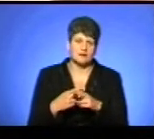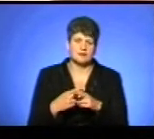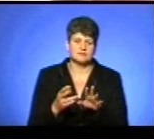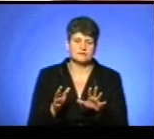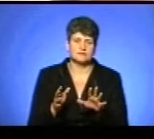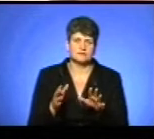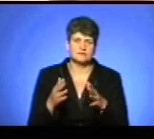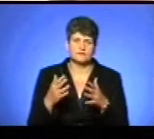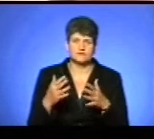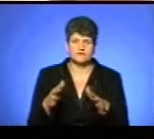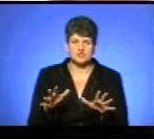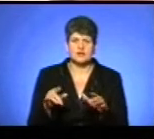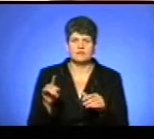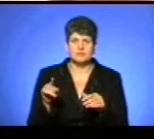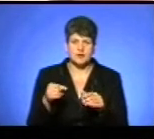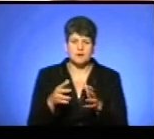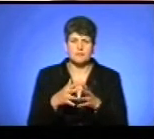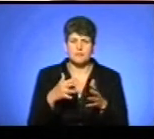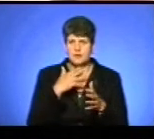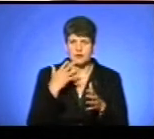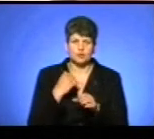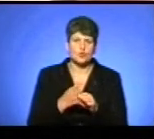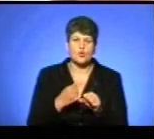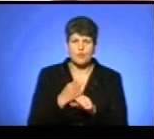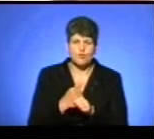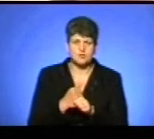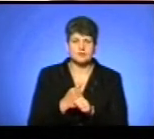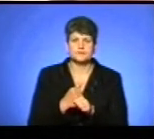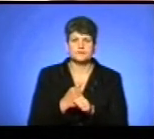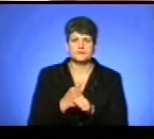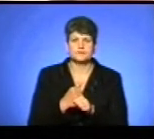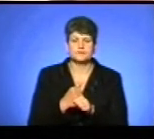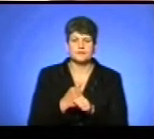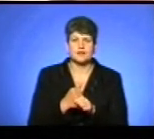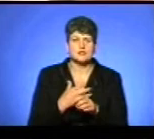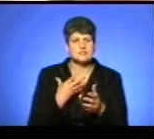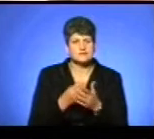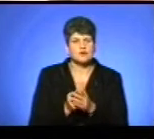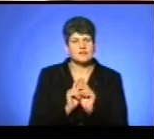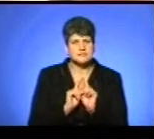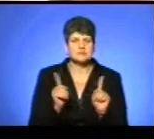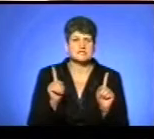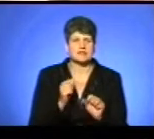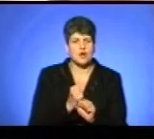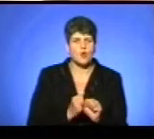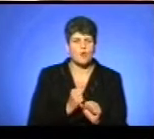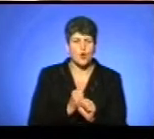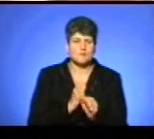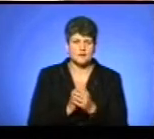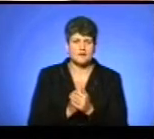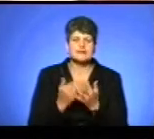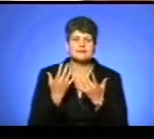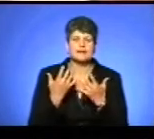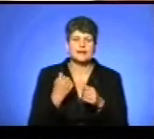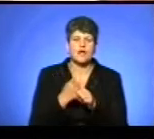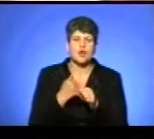Метал деколи вимагає багато роботи, деколи своя специфіка обробки. Скільки робіт